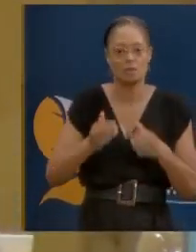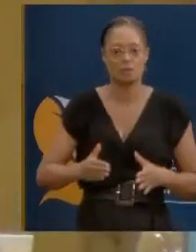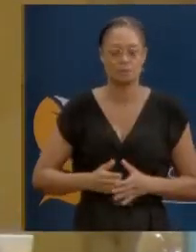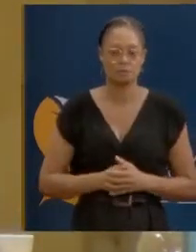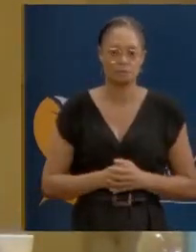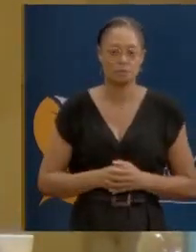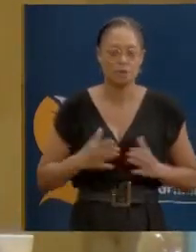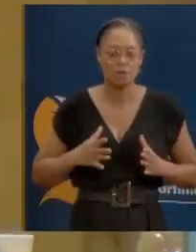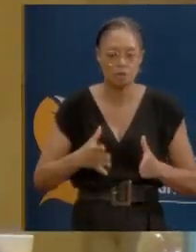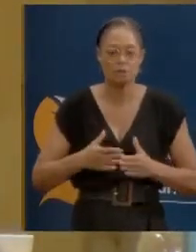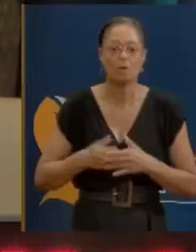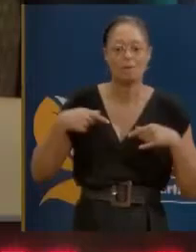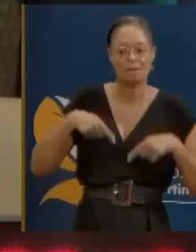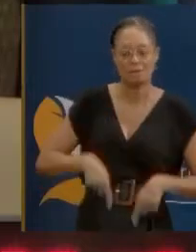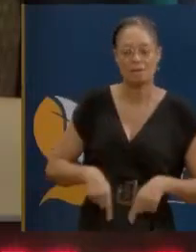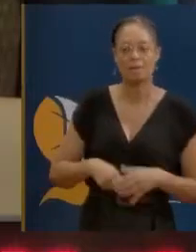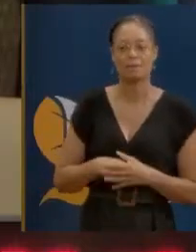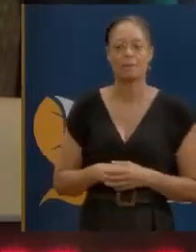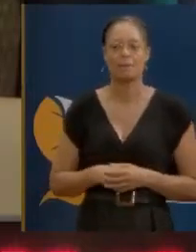engagement de l'État,